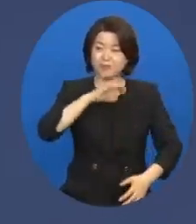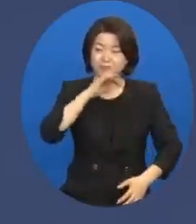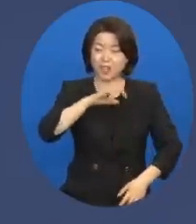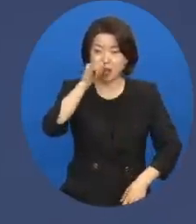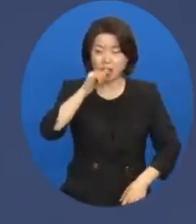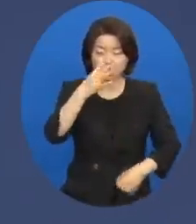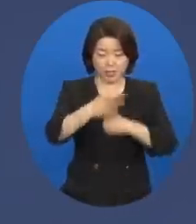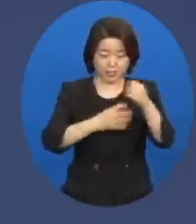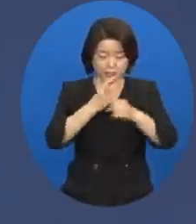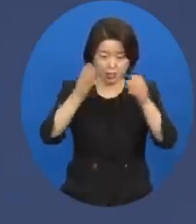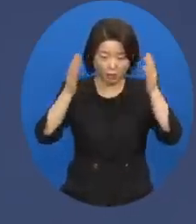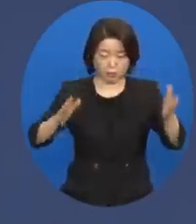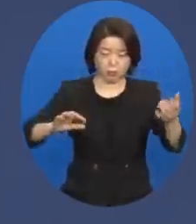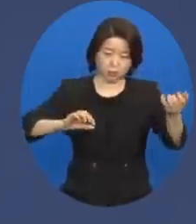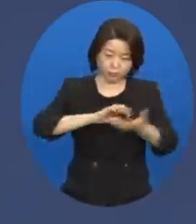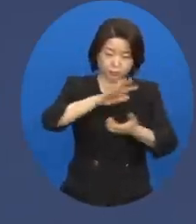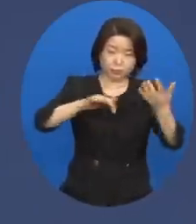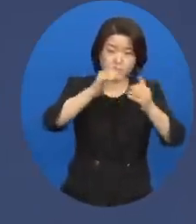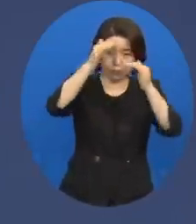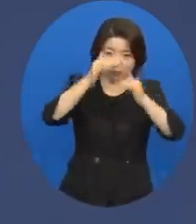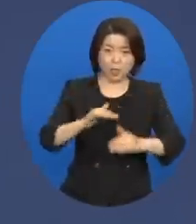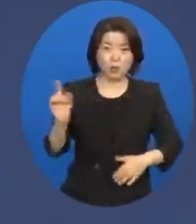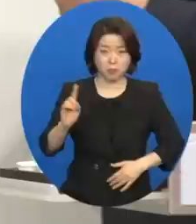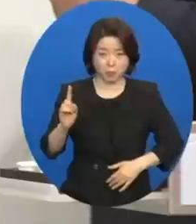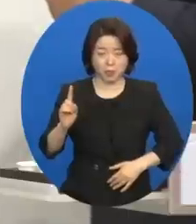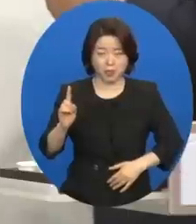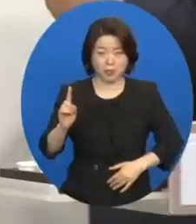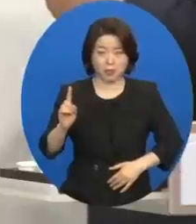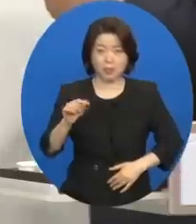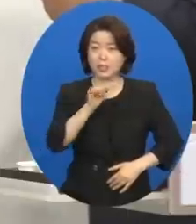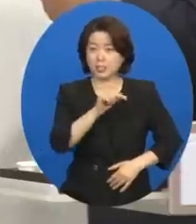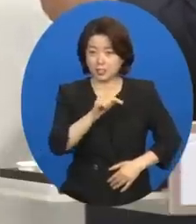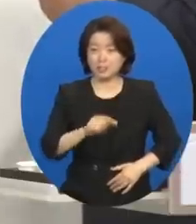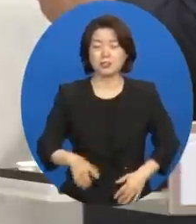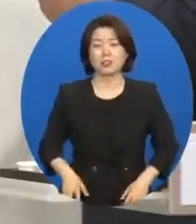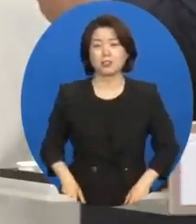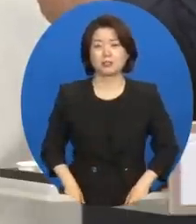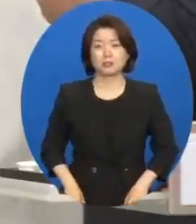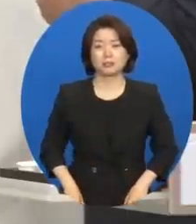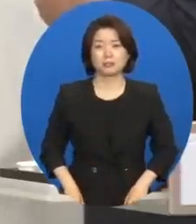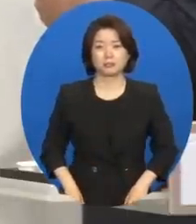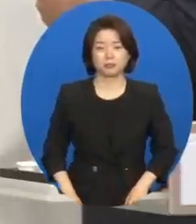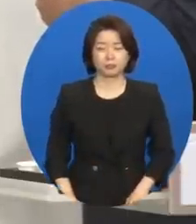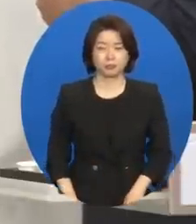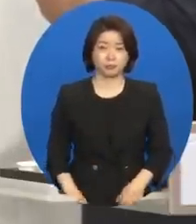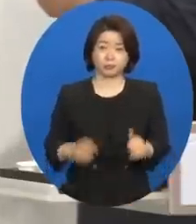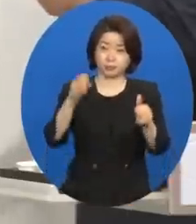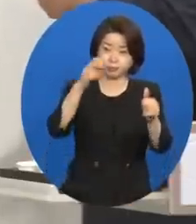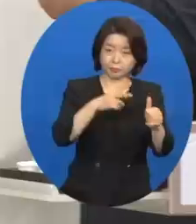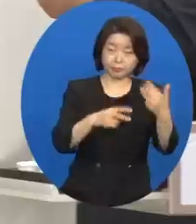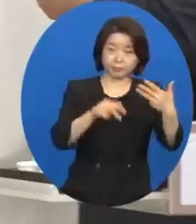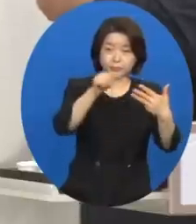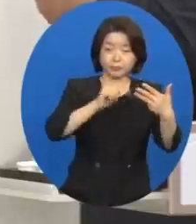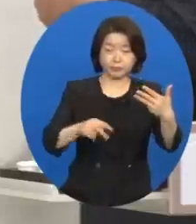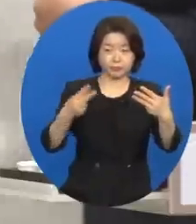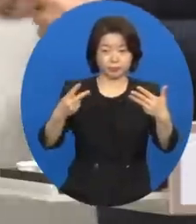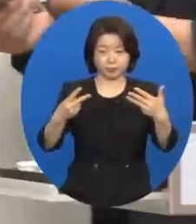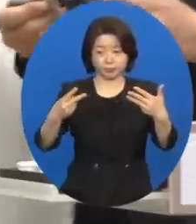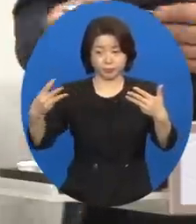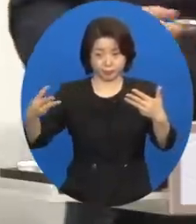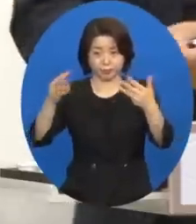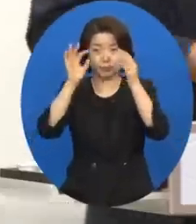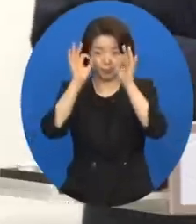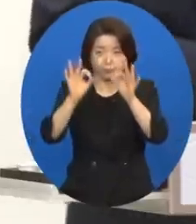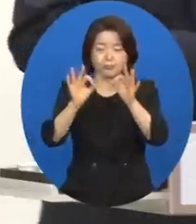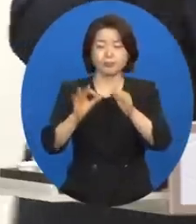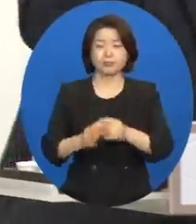40년 난리를 친 내용이요, 여기서 그 신명기 8장 2절과 3절에